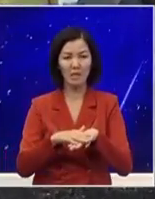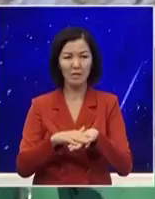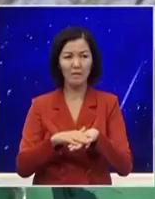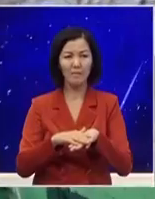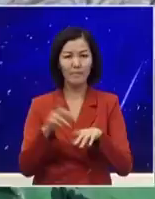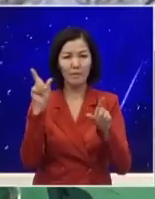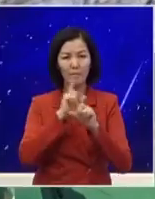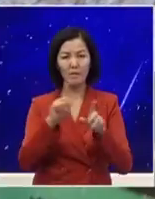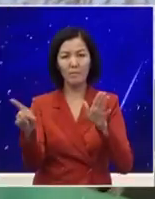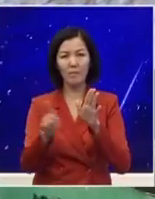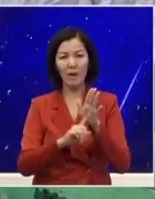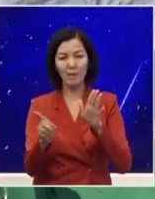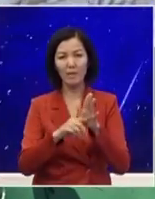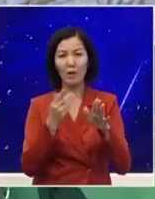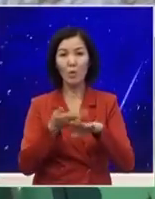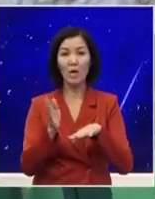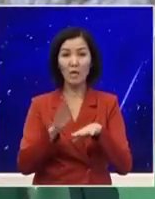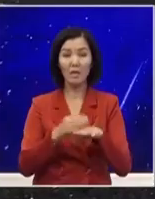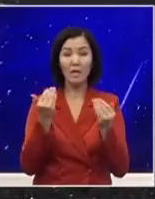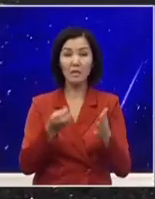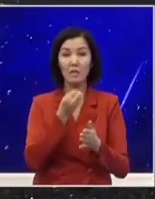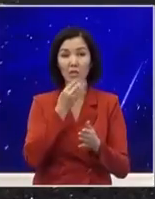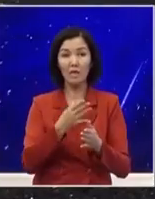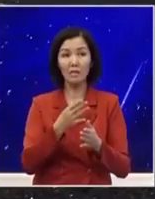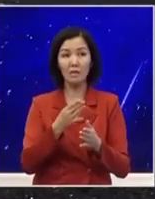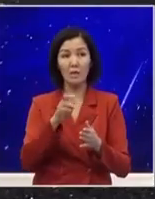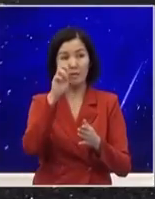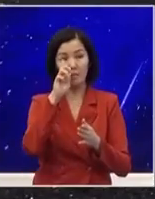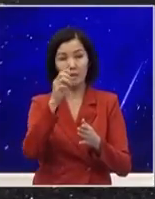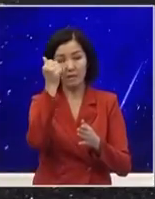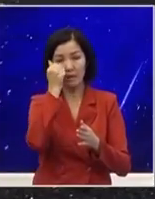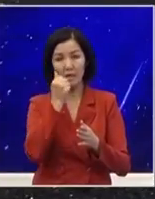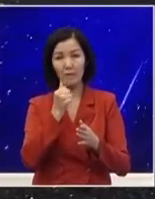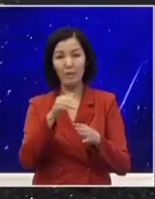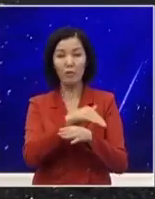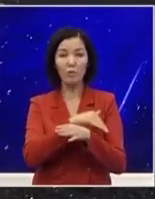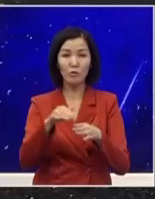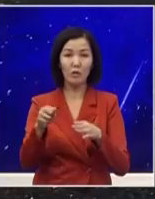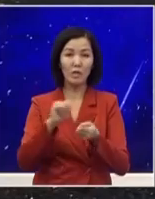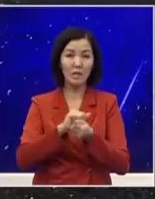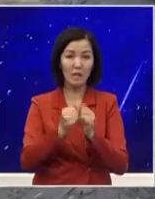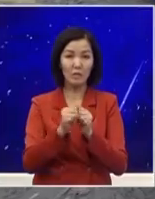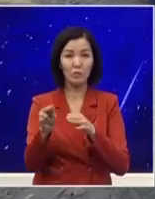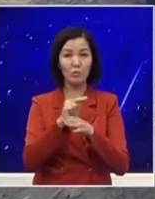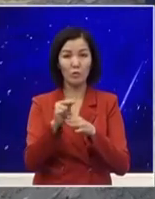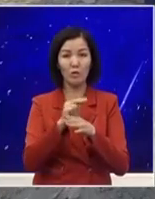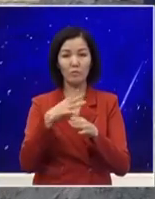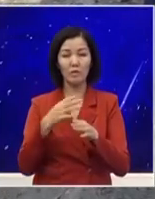барып келу қиын болушы еді немерелеріміздің. Қазір жақсы міне, өкіметке рахмет, көшемізге асфальт төселіп жатыр.